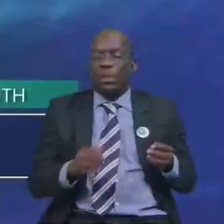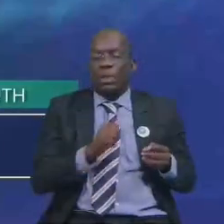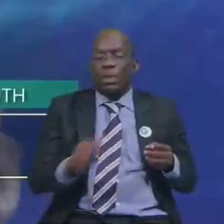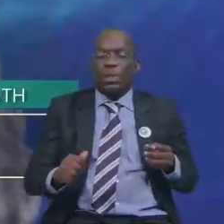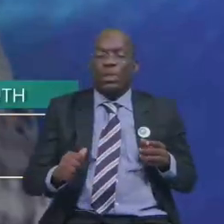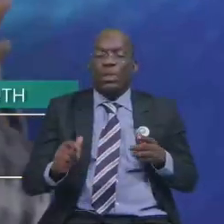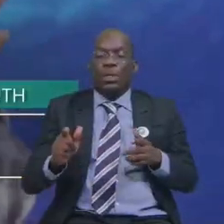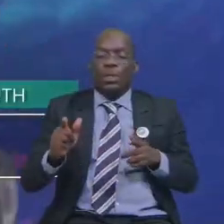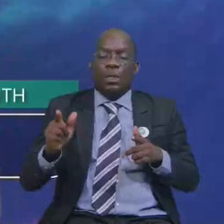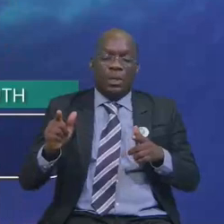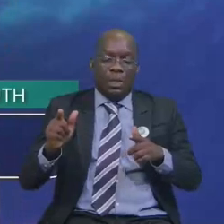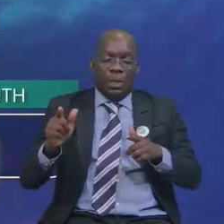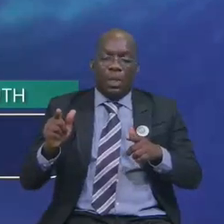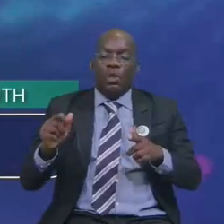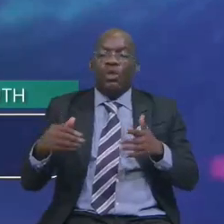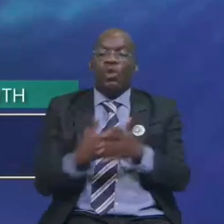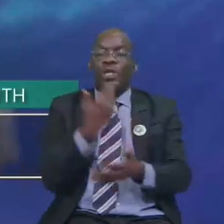une nouvelle discipline